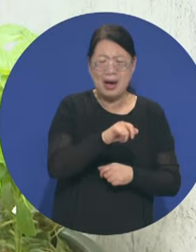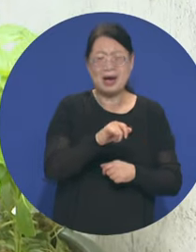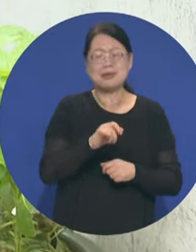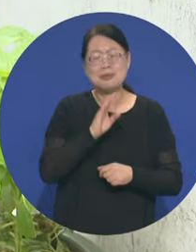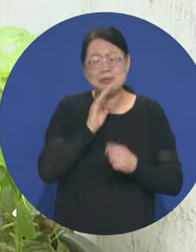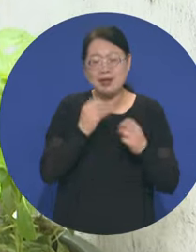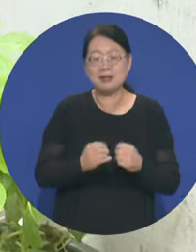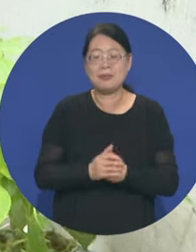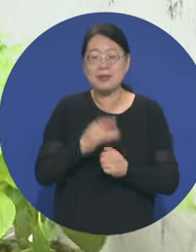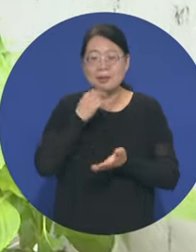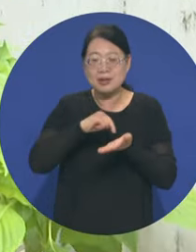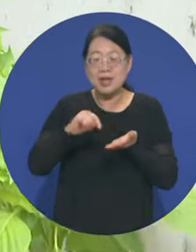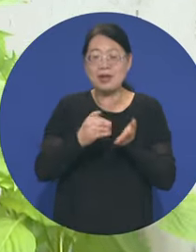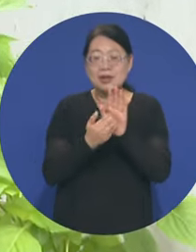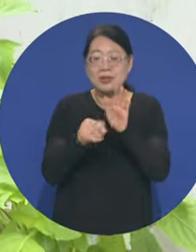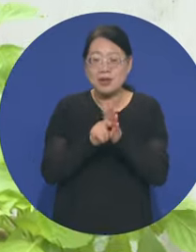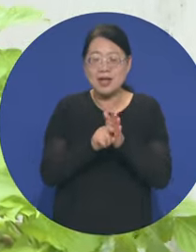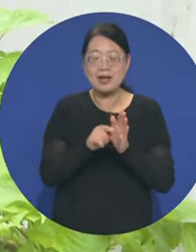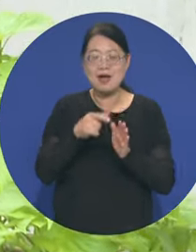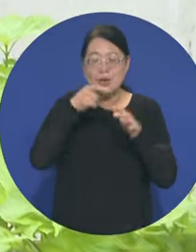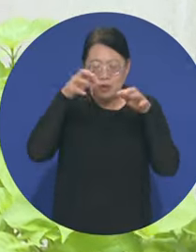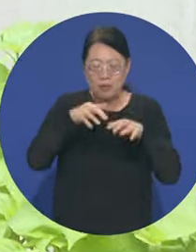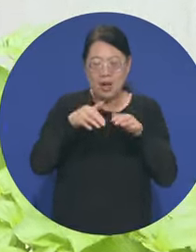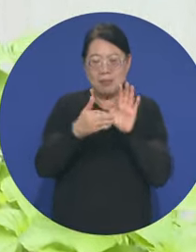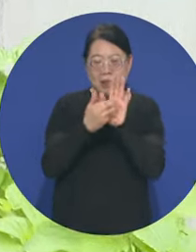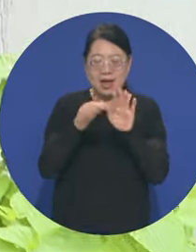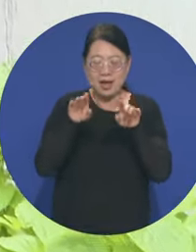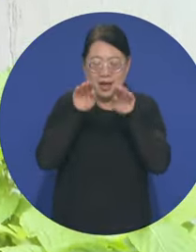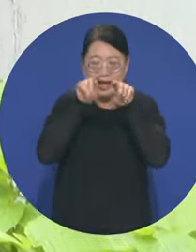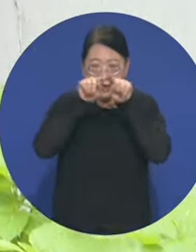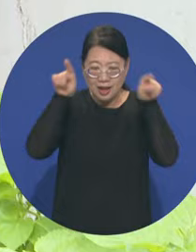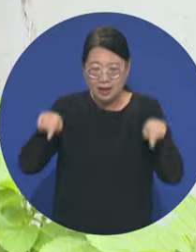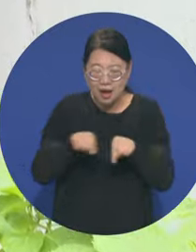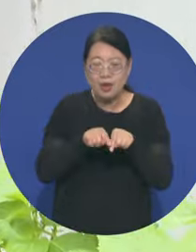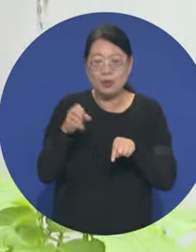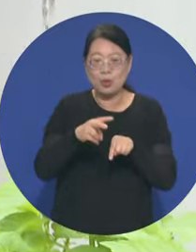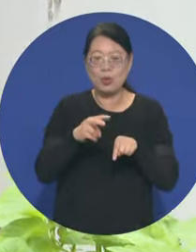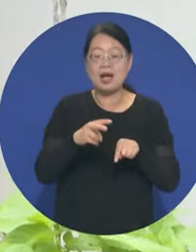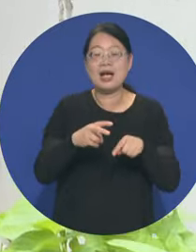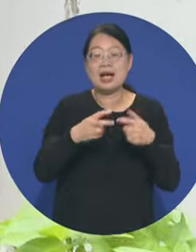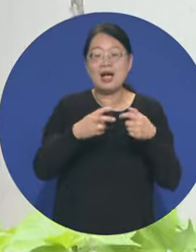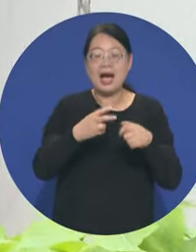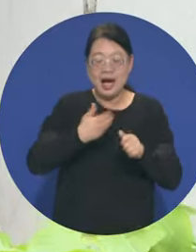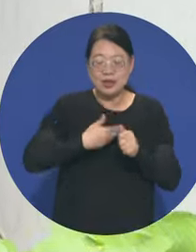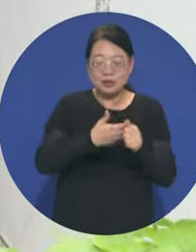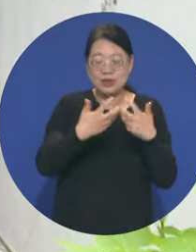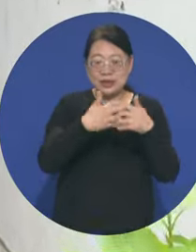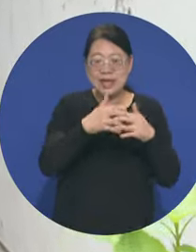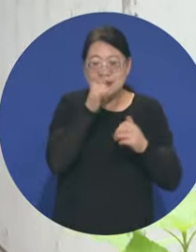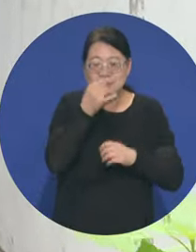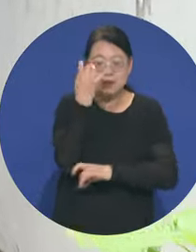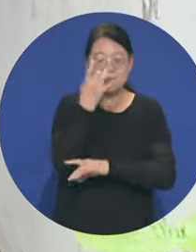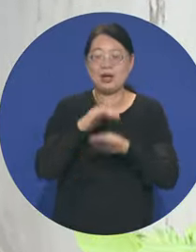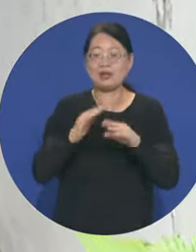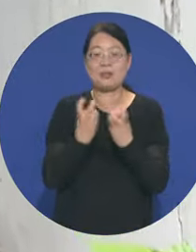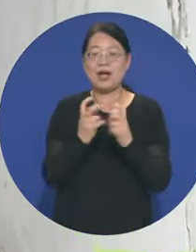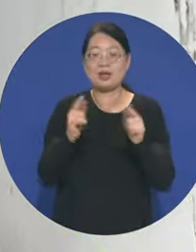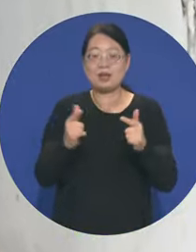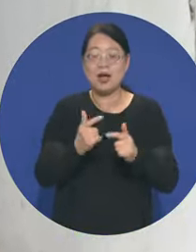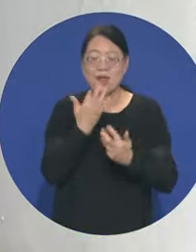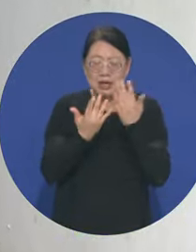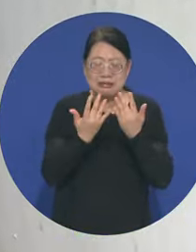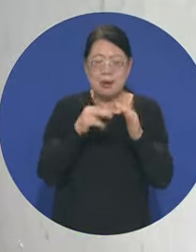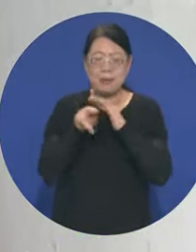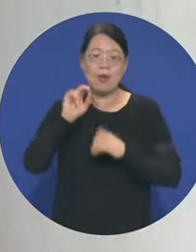벌레들이 피해를 막기 위해 수이 설치하고는 있지만 근본적인 해결책은 아닙니다 또 화제시 대피가 어렵고